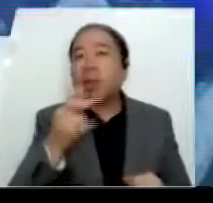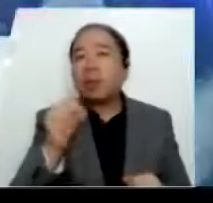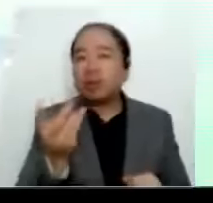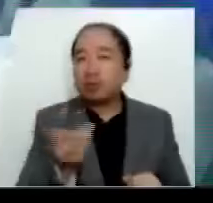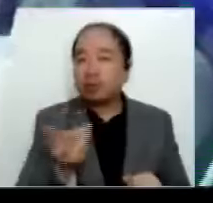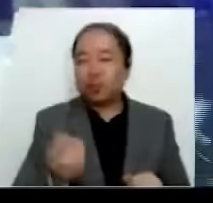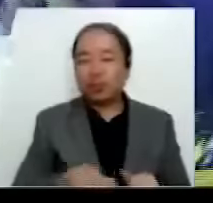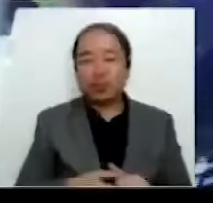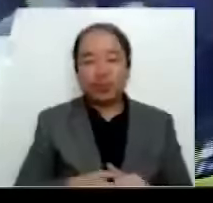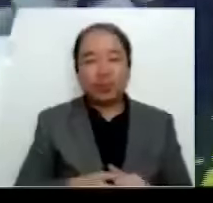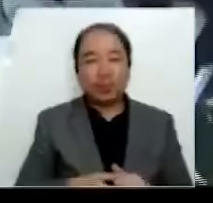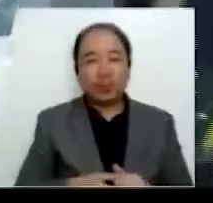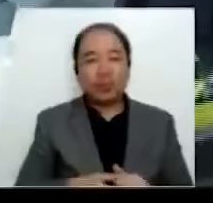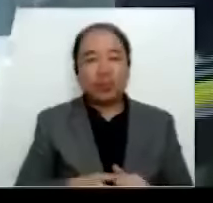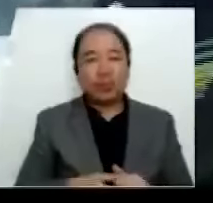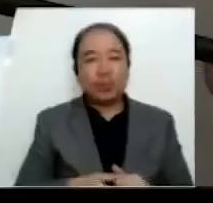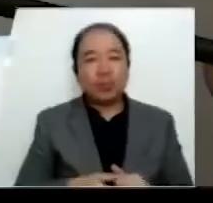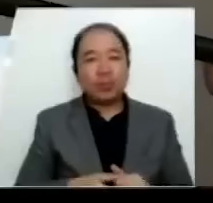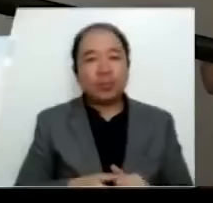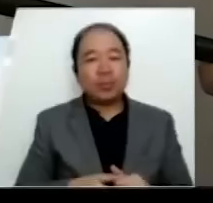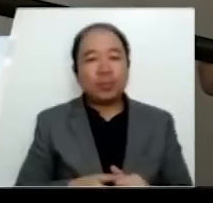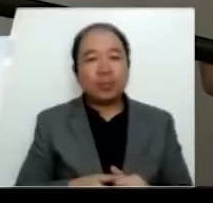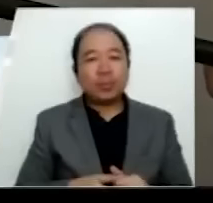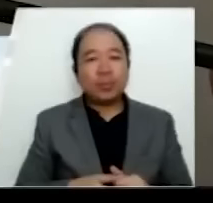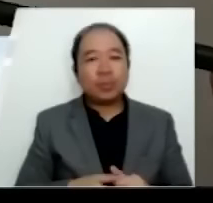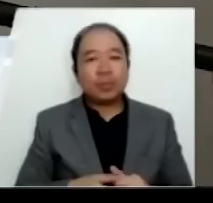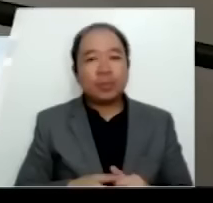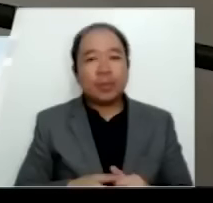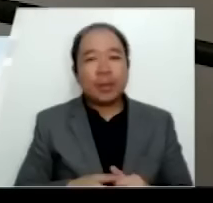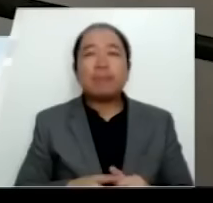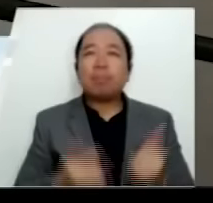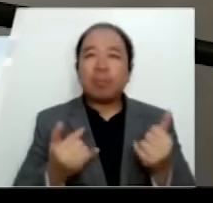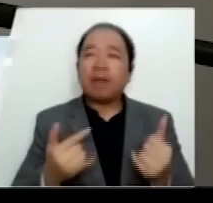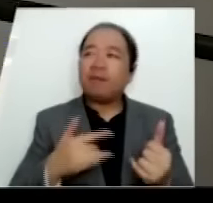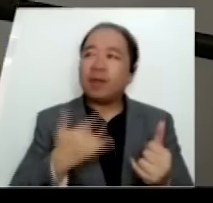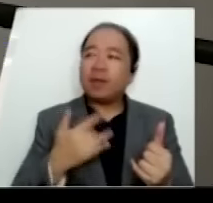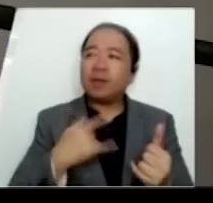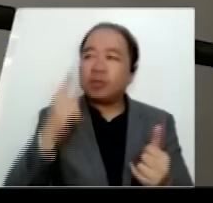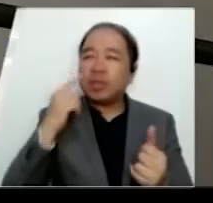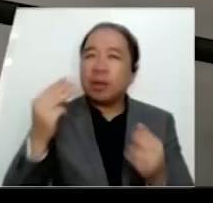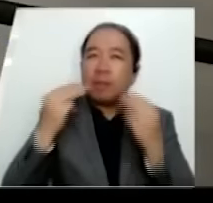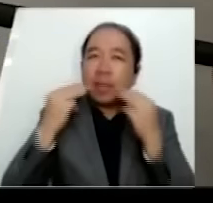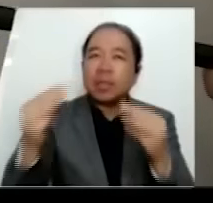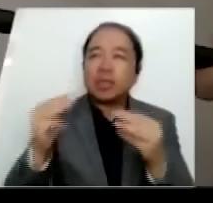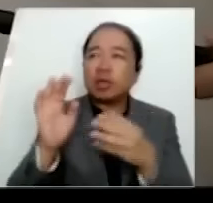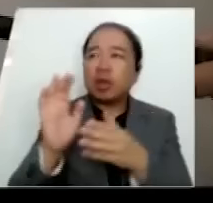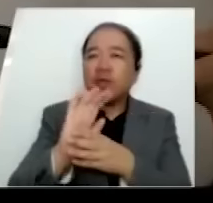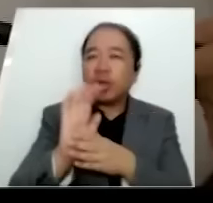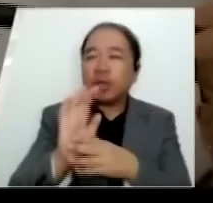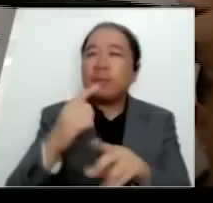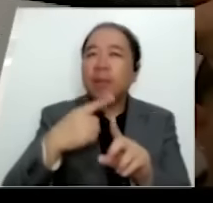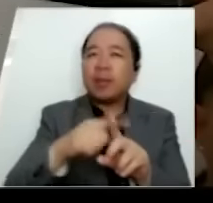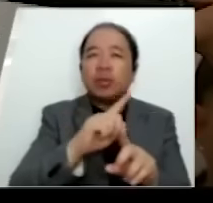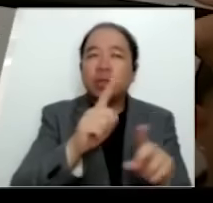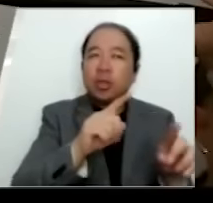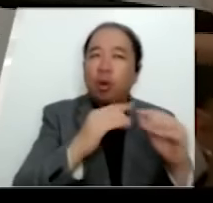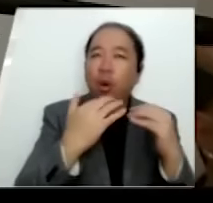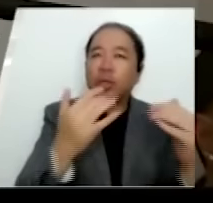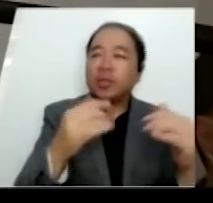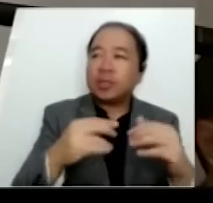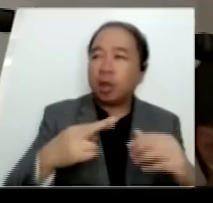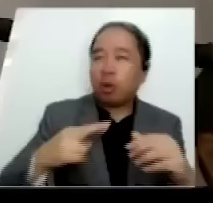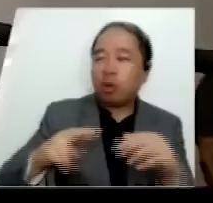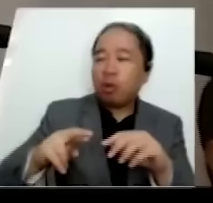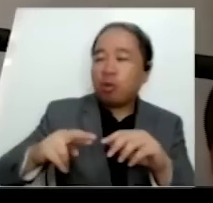Very grateful and naramdaman namin yung mensahe ng trailer at the same time yung reaction ng audience nung nakita nila. We're